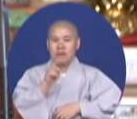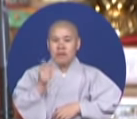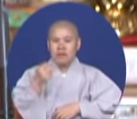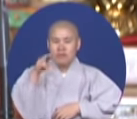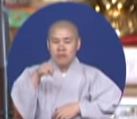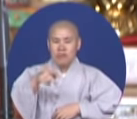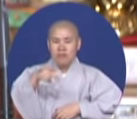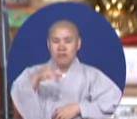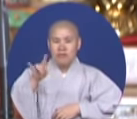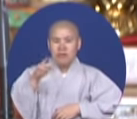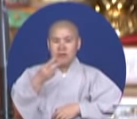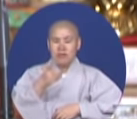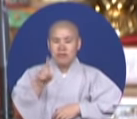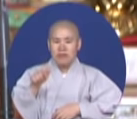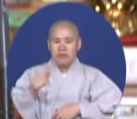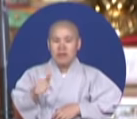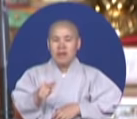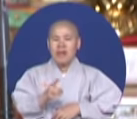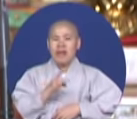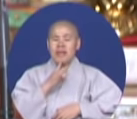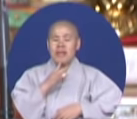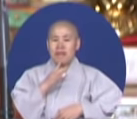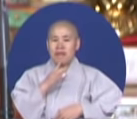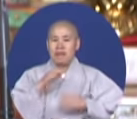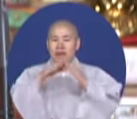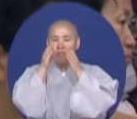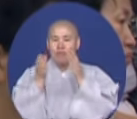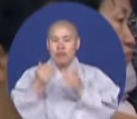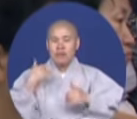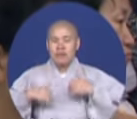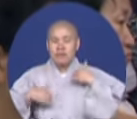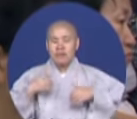단수제락. 다만 모든 즐거움만 받는다.